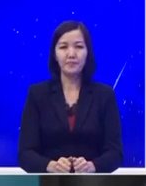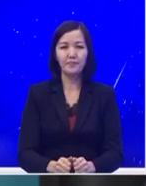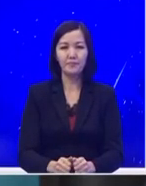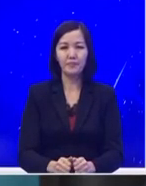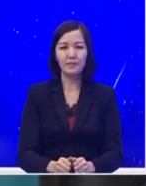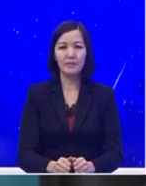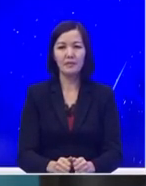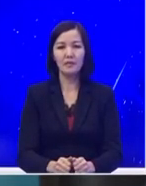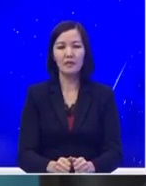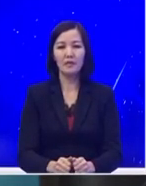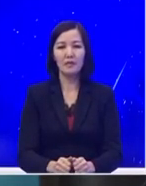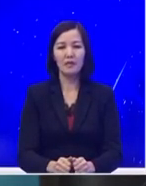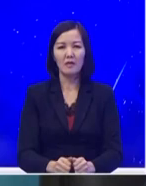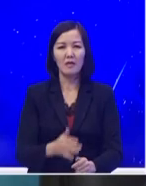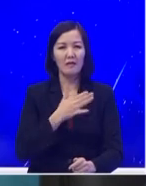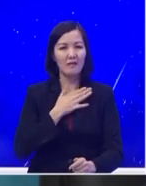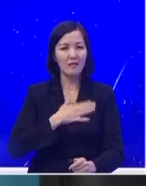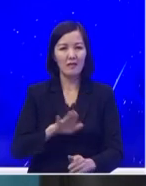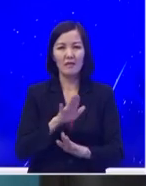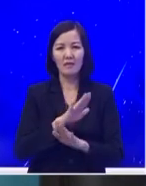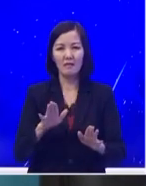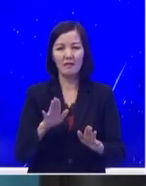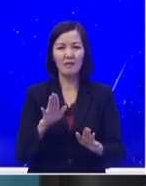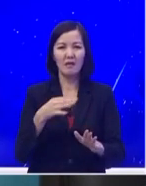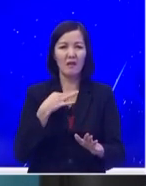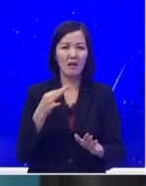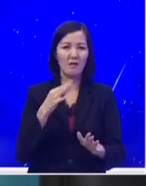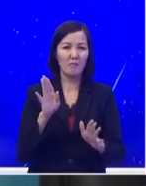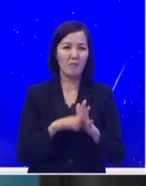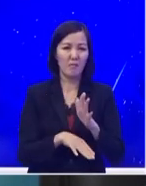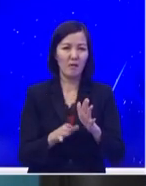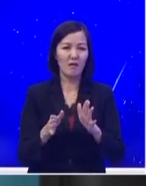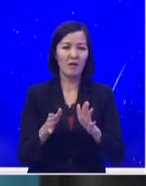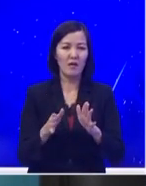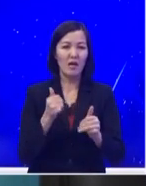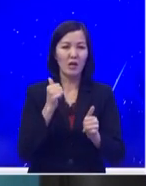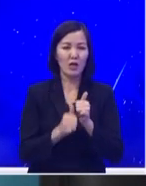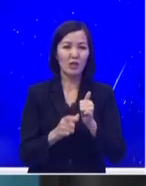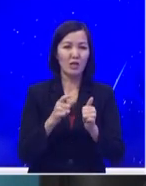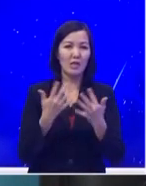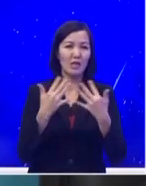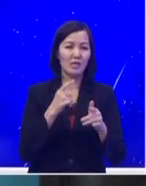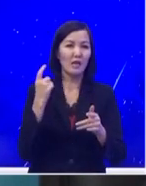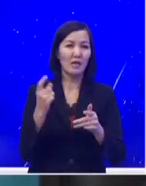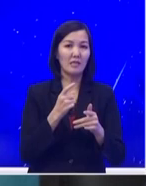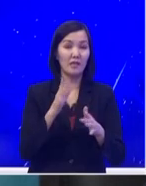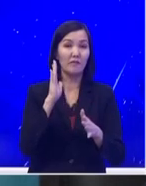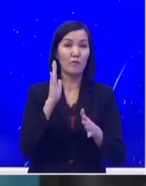Не отрабатывайте. Лишь бы как попало. В этом году, я говорю, каждое крестьянское хозяйство